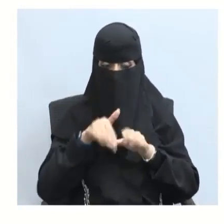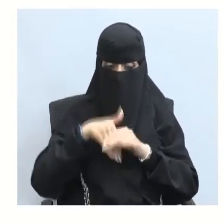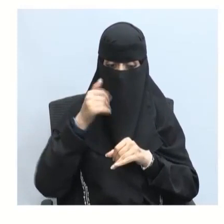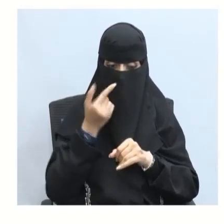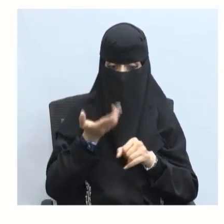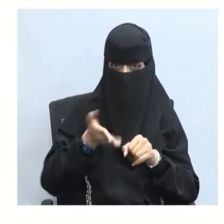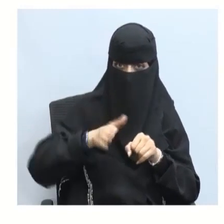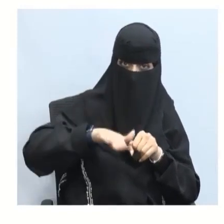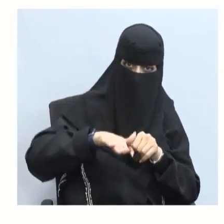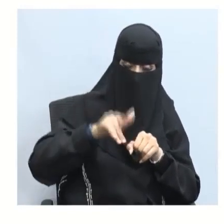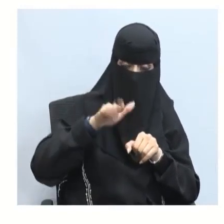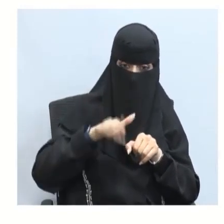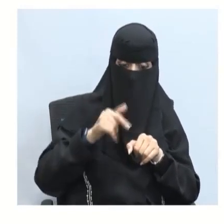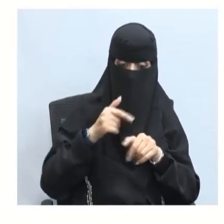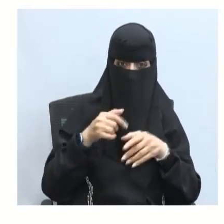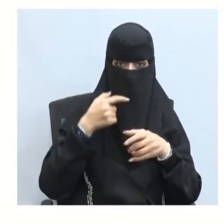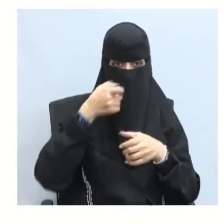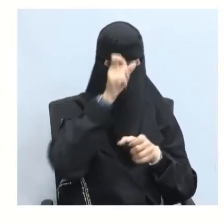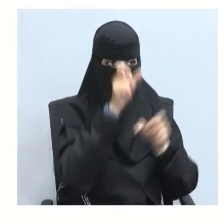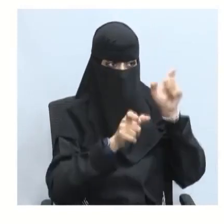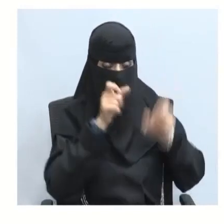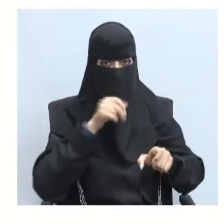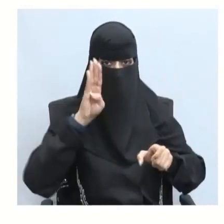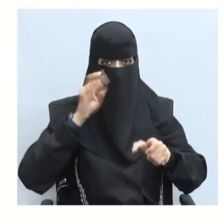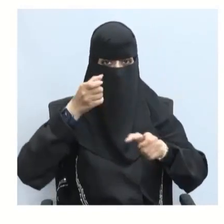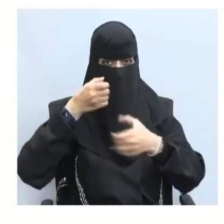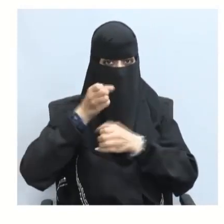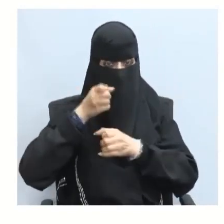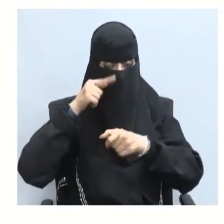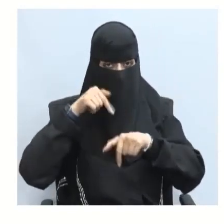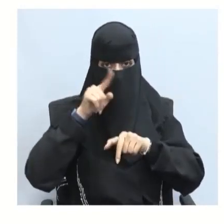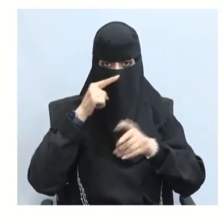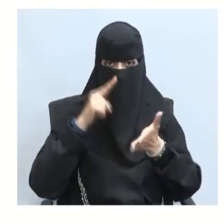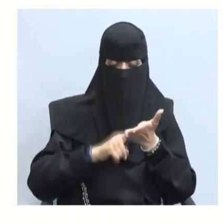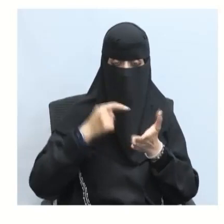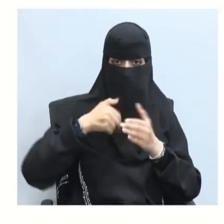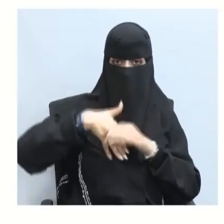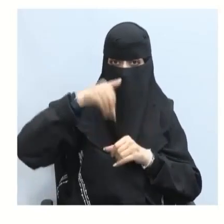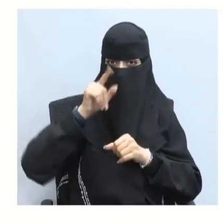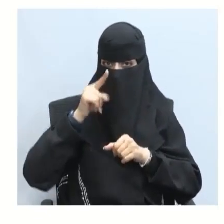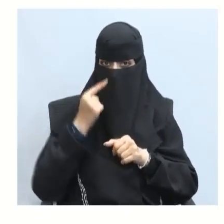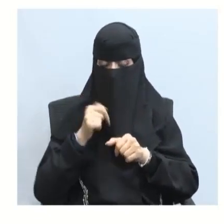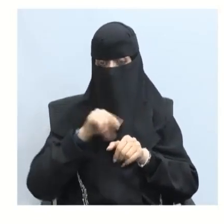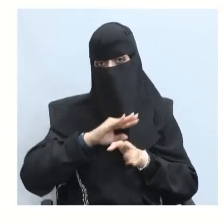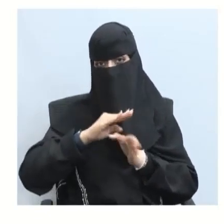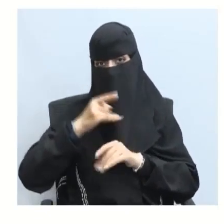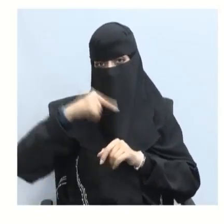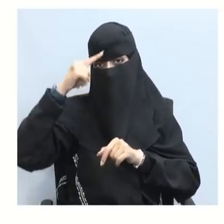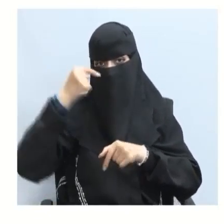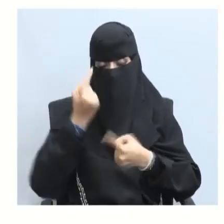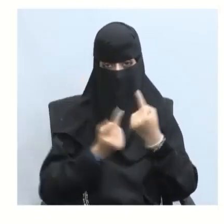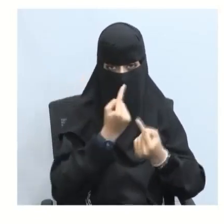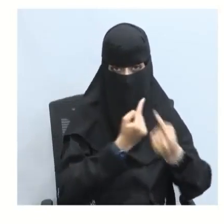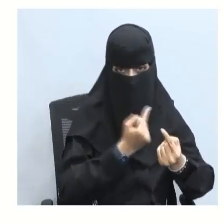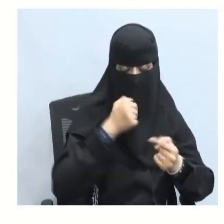حيه عضويه عرف الكيميائيون في بدايه القرن التاس عشر ان المخلوقات الحيه ومنها النباتات والحيوانات تنتج